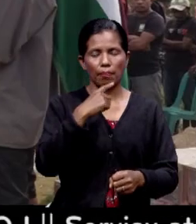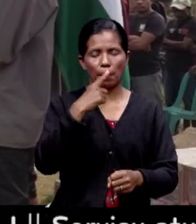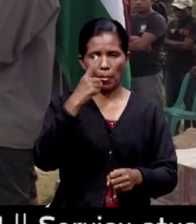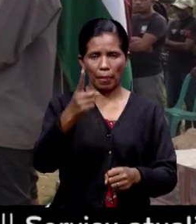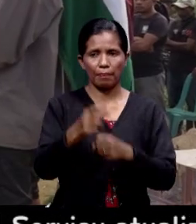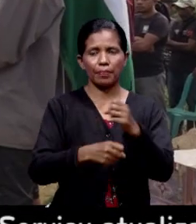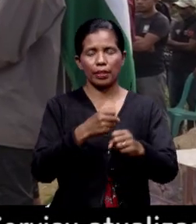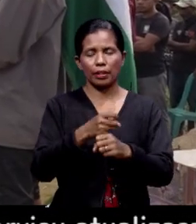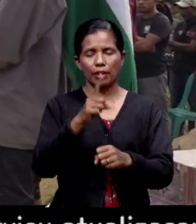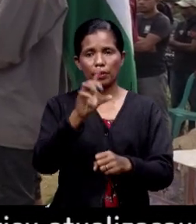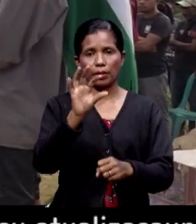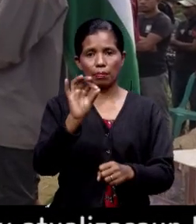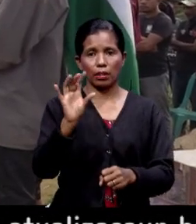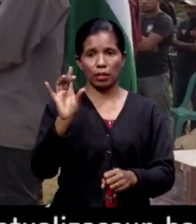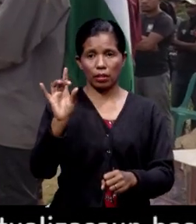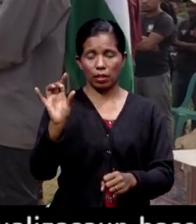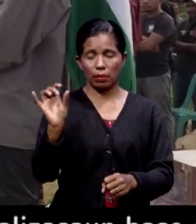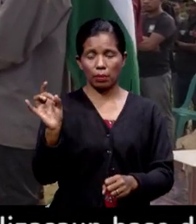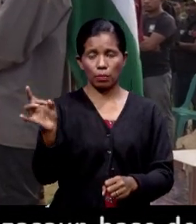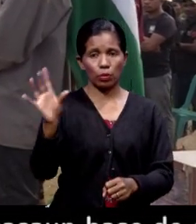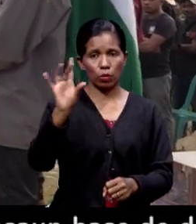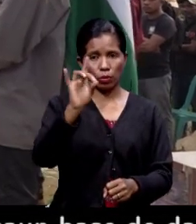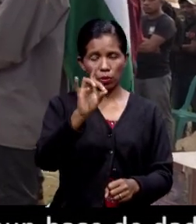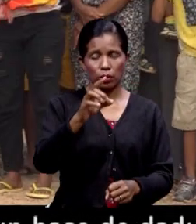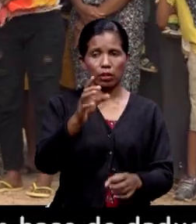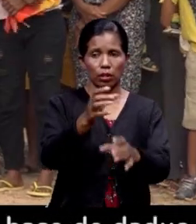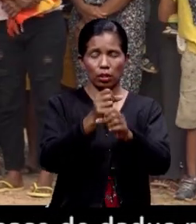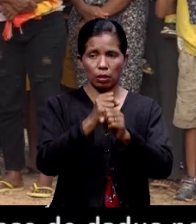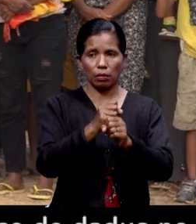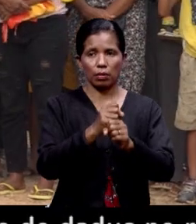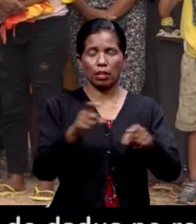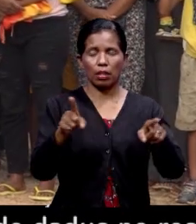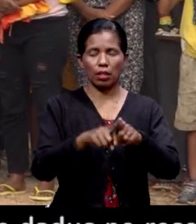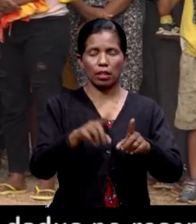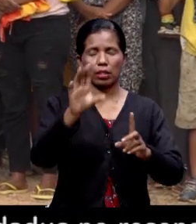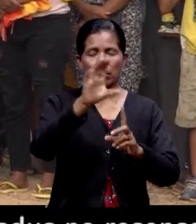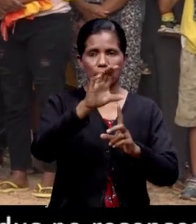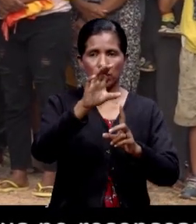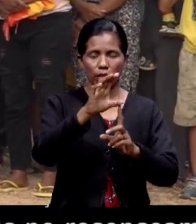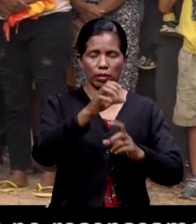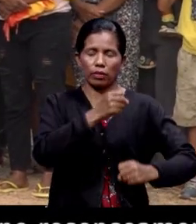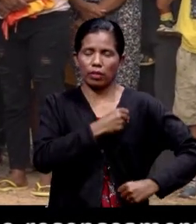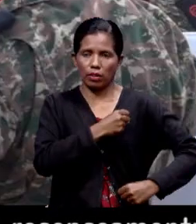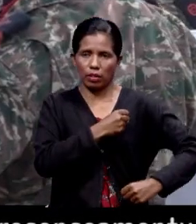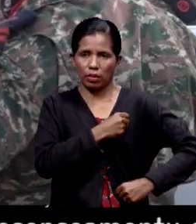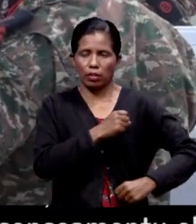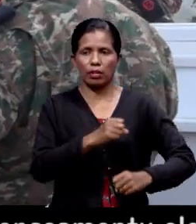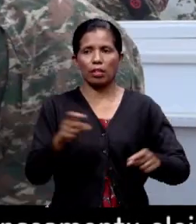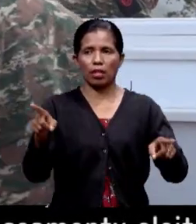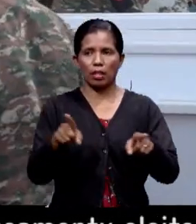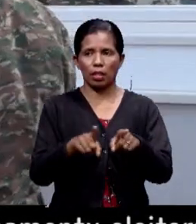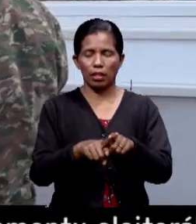hitunur resinen, to tinang riungida atau sia hitunur resing hitu, saudoso asumi pasta hanesan komandante seksaun ba Forza Armadas, no saudoso mos